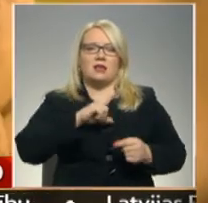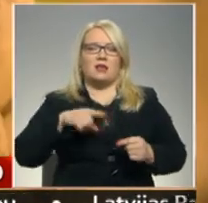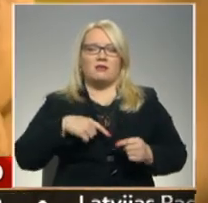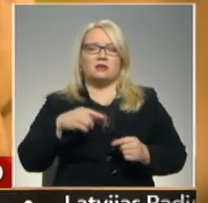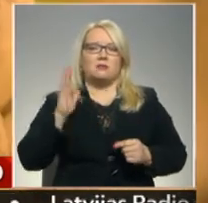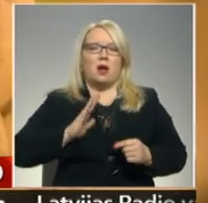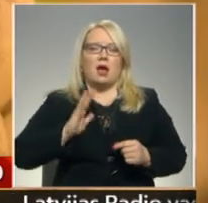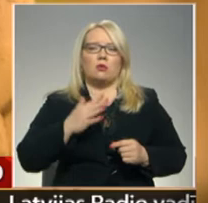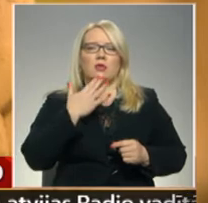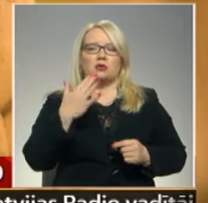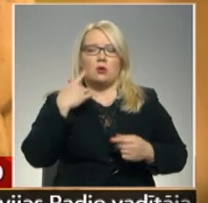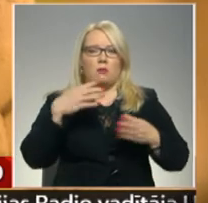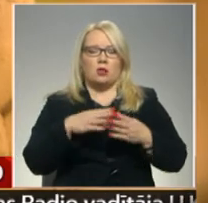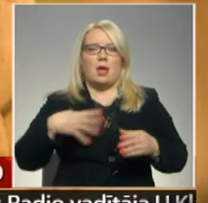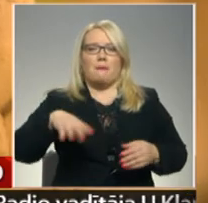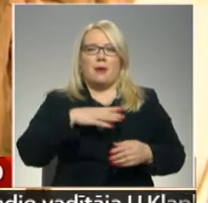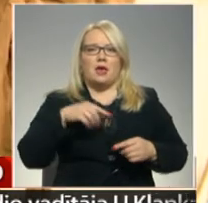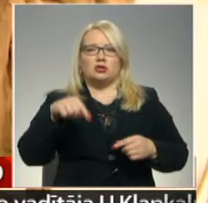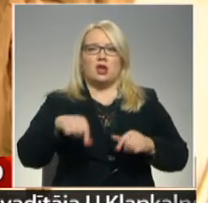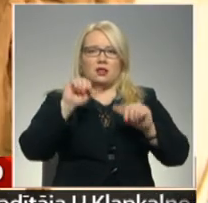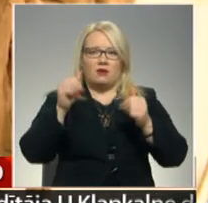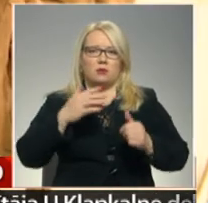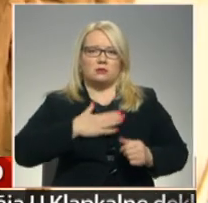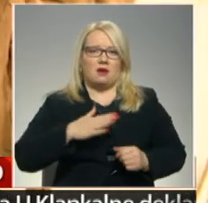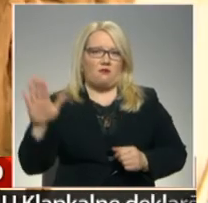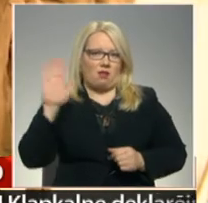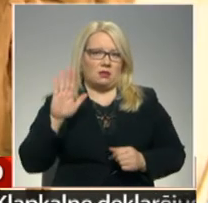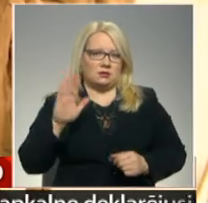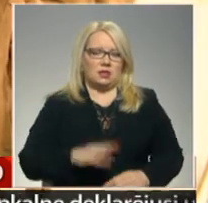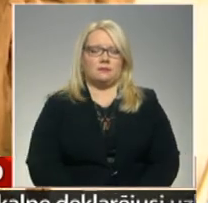Nacionālā padome. Mēs šeit veidojam savu valsti. Kārlis Roķis, Raivo Fremans, Latvijas televīzija.